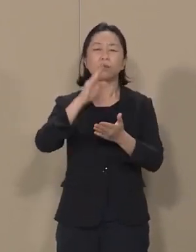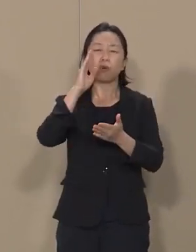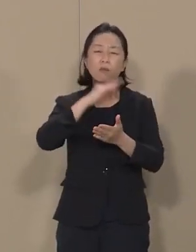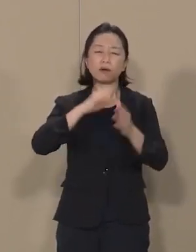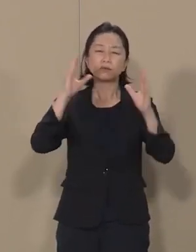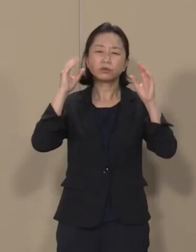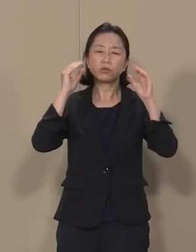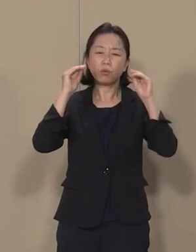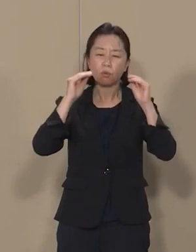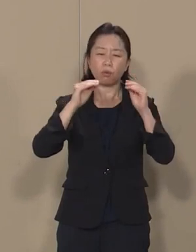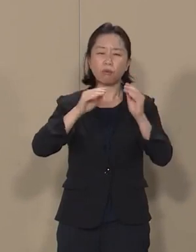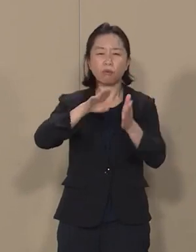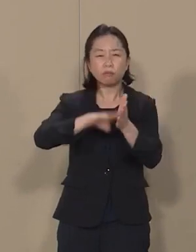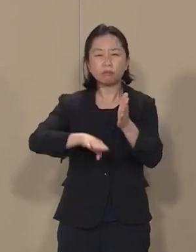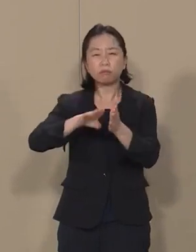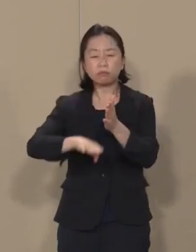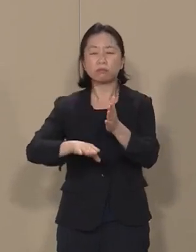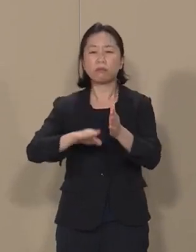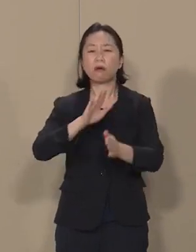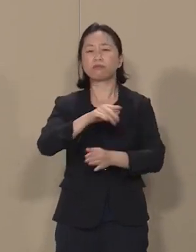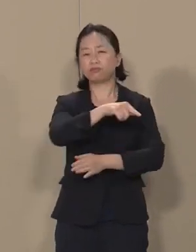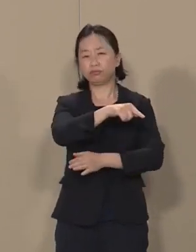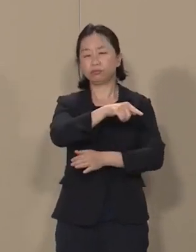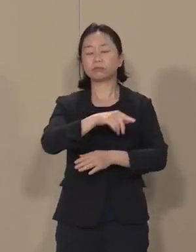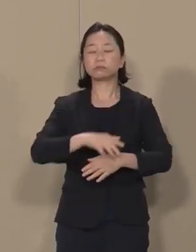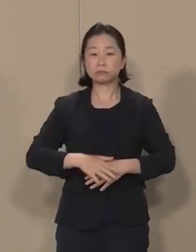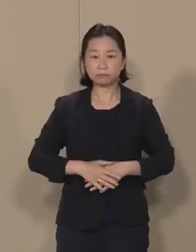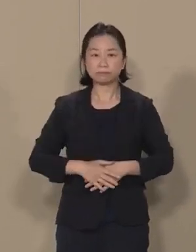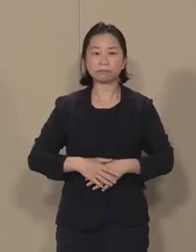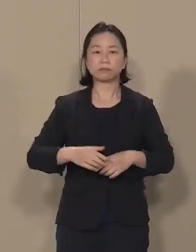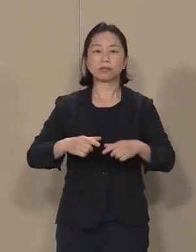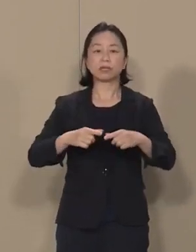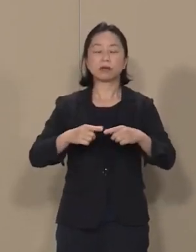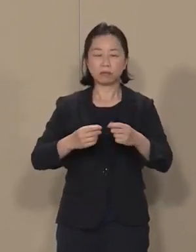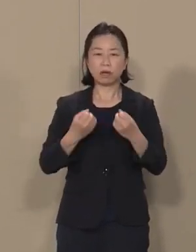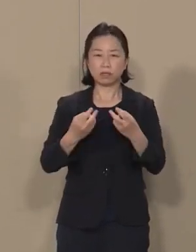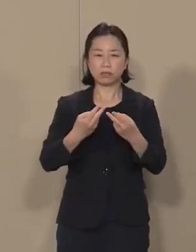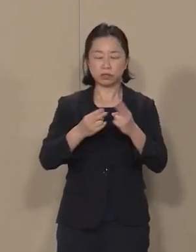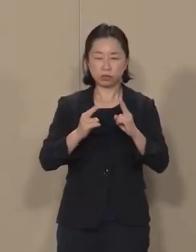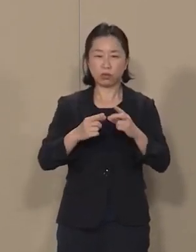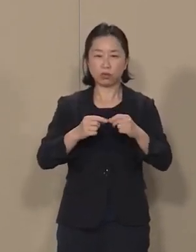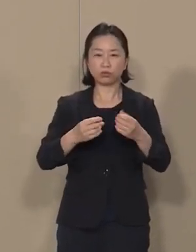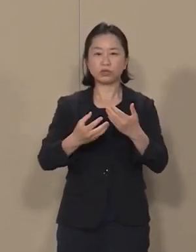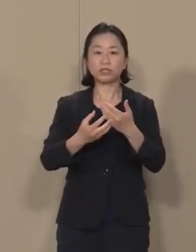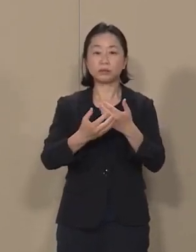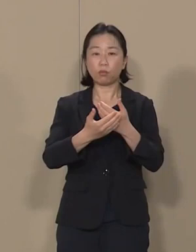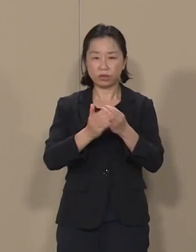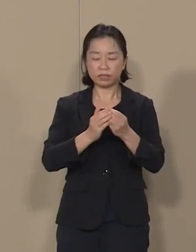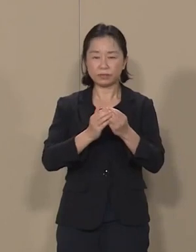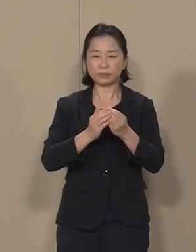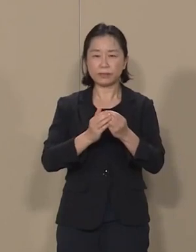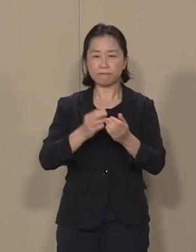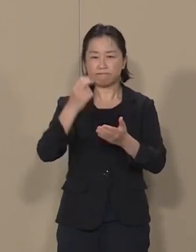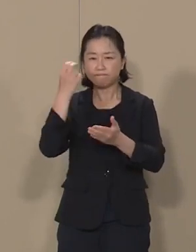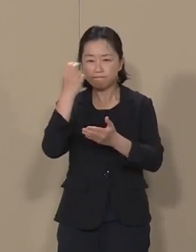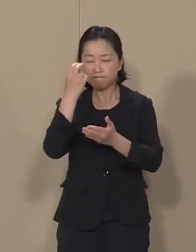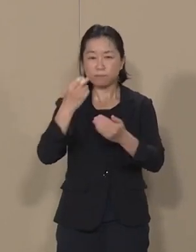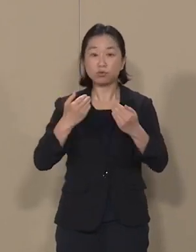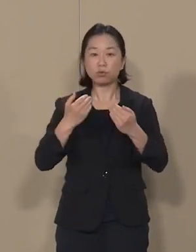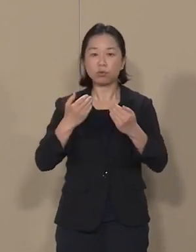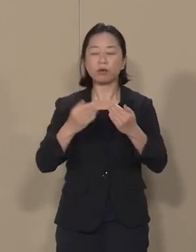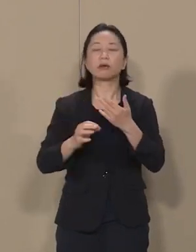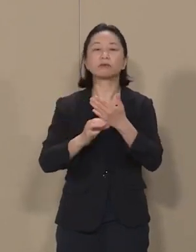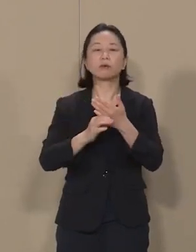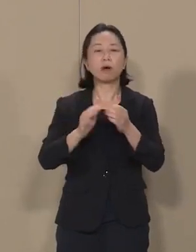んぜひこの真の問題神道国森からはもうこれを検証する時期が来ているんではないか一体どんな秒日だったの